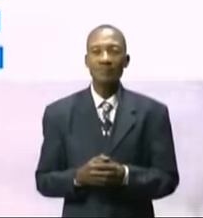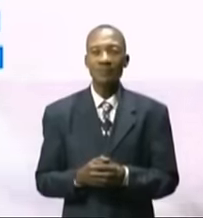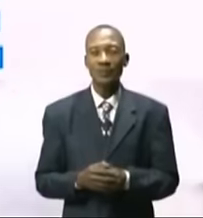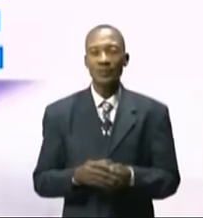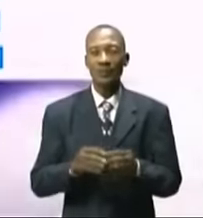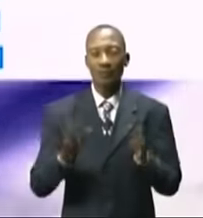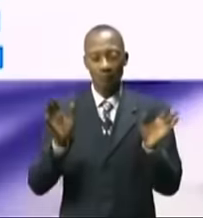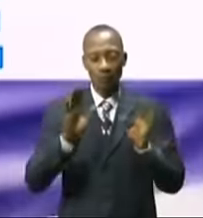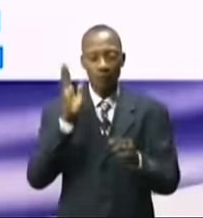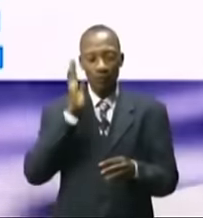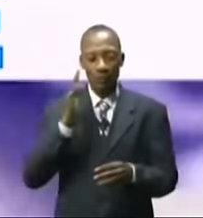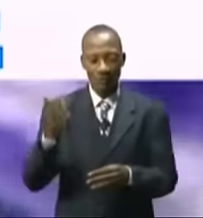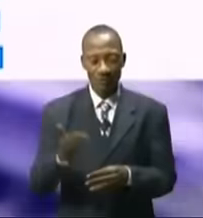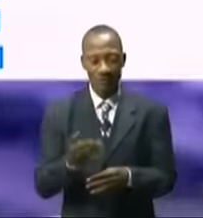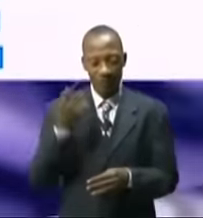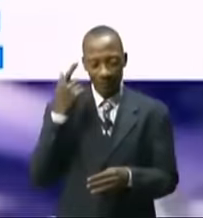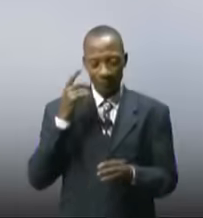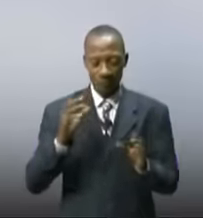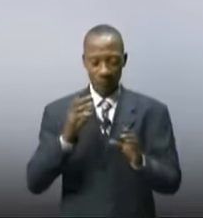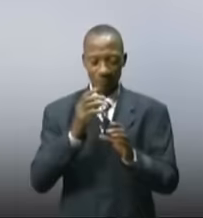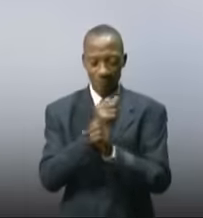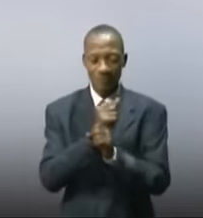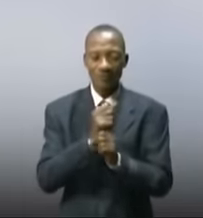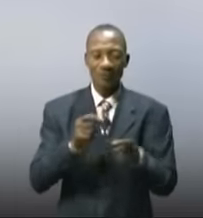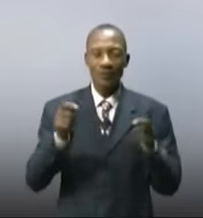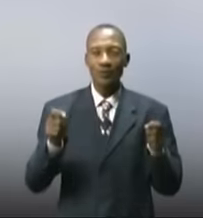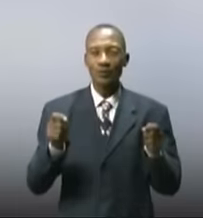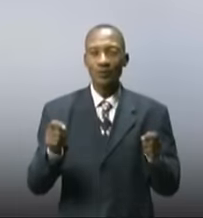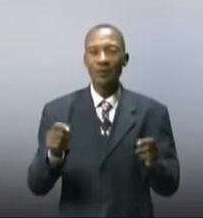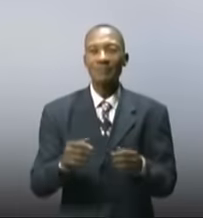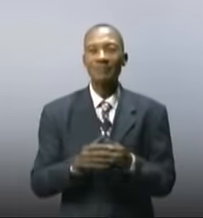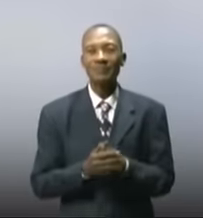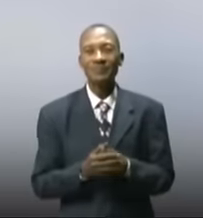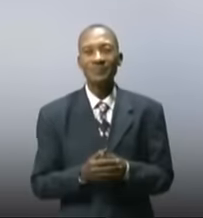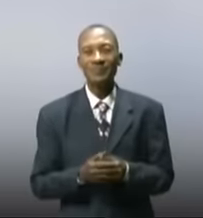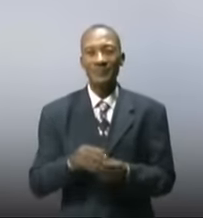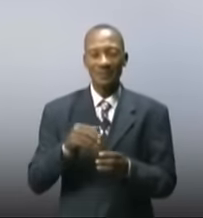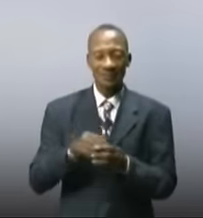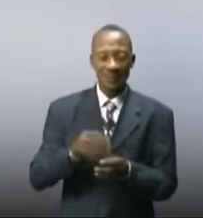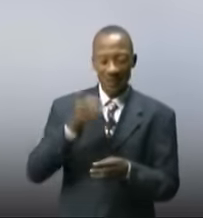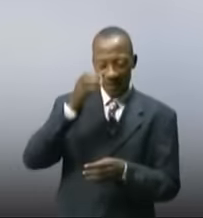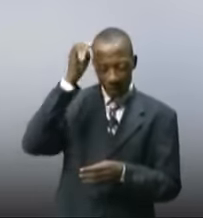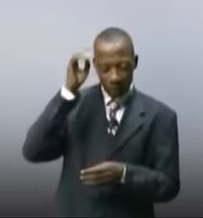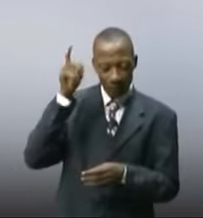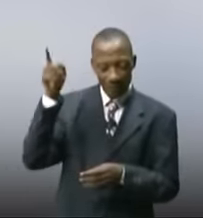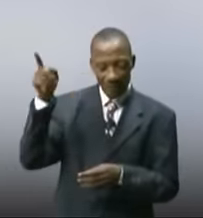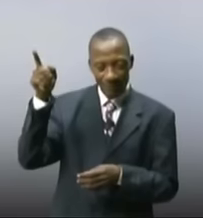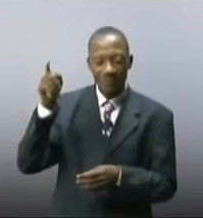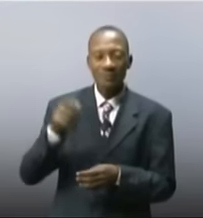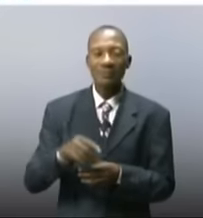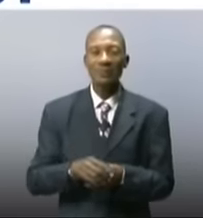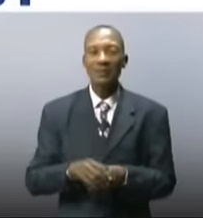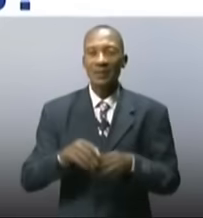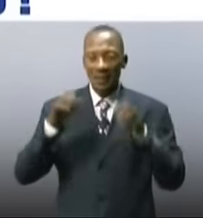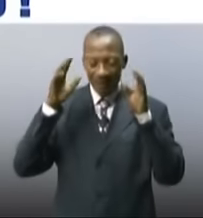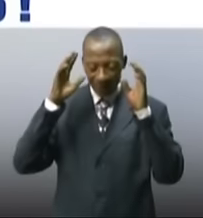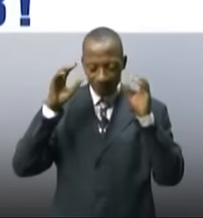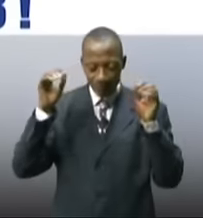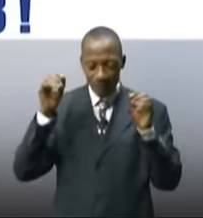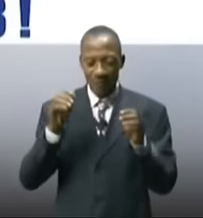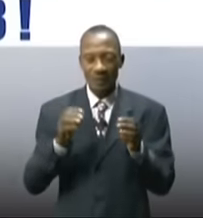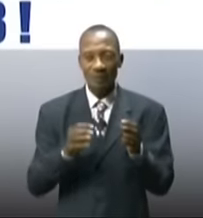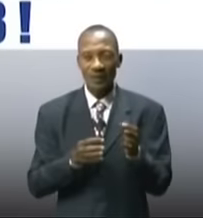Bonjour et bienvenue à cette revue de presse. Ministre sommet d'Addis Abeba, Félix Tshisekedi persiste et signe pas